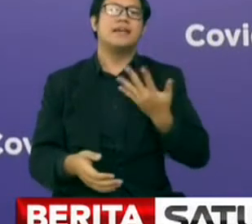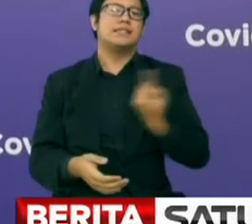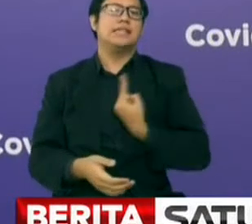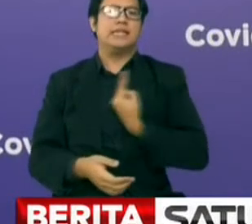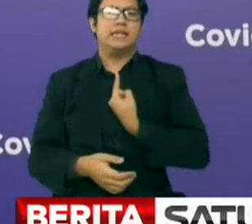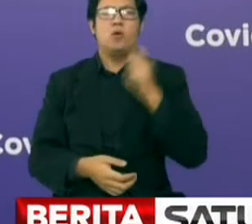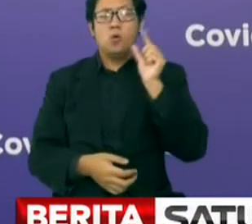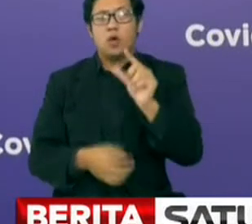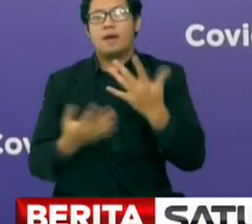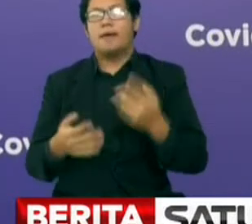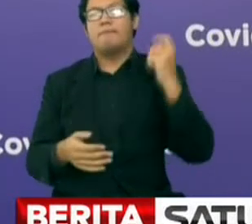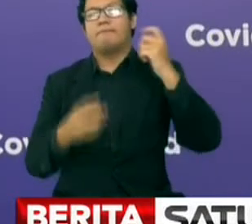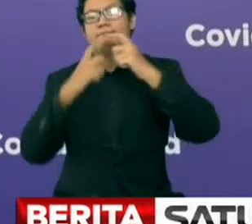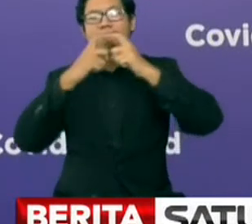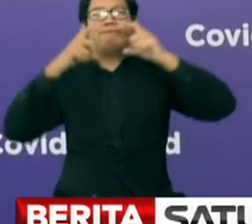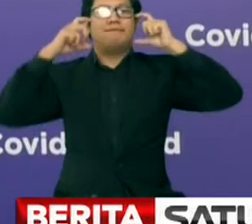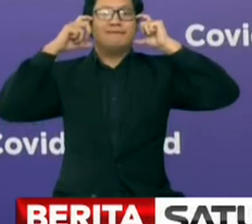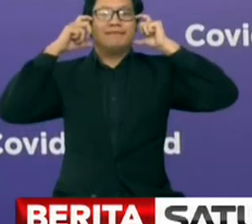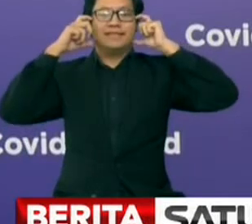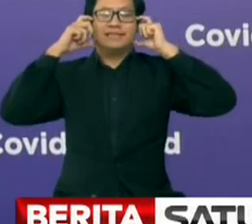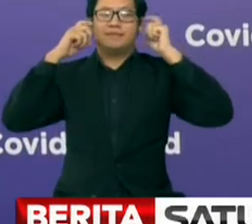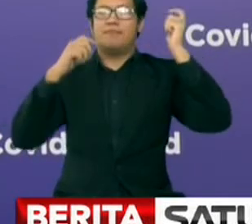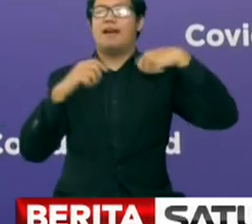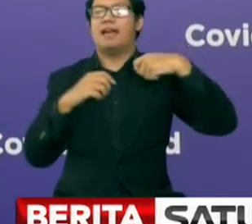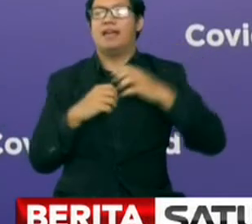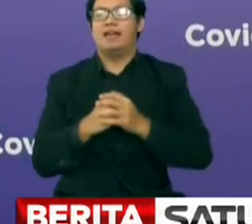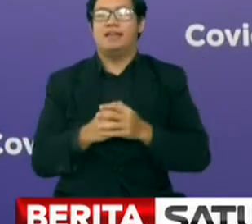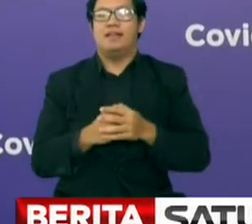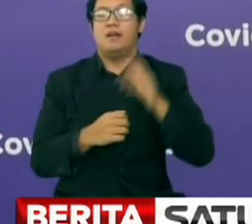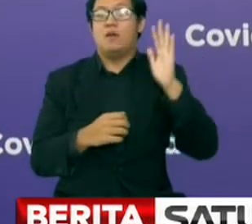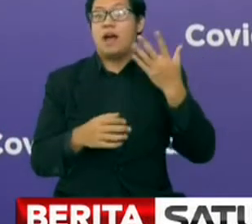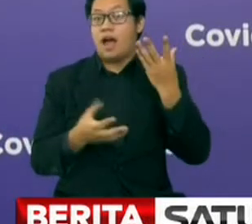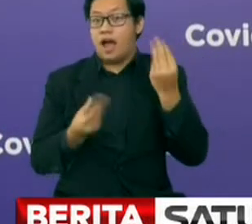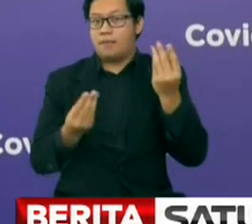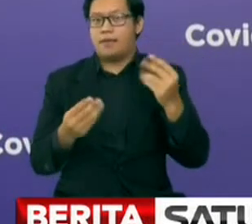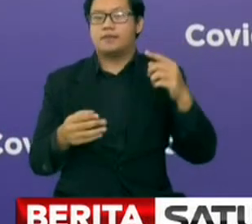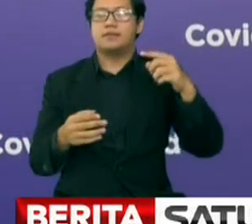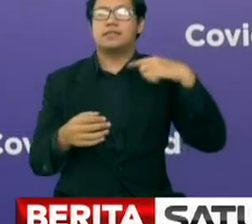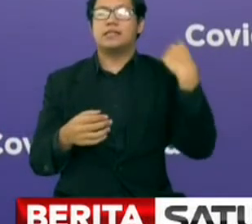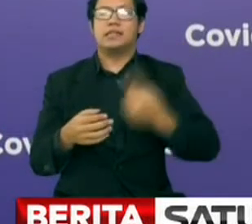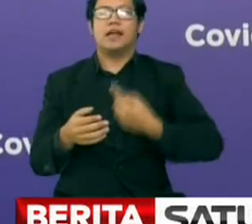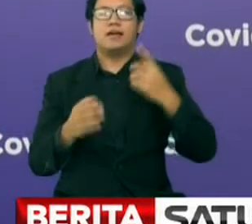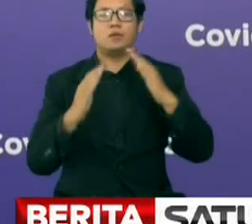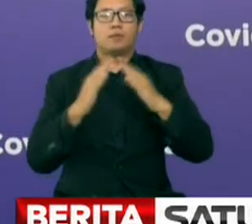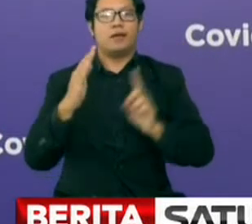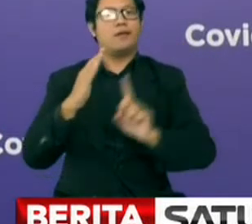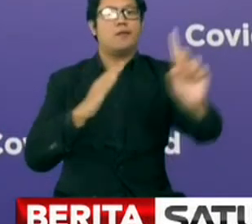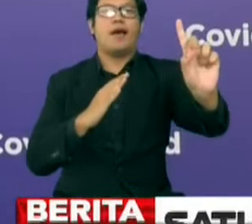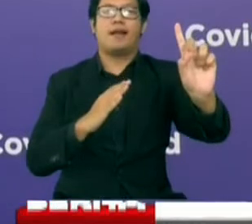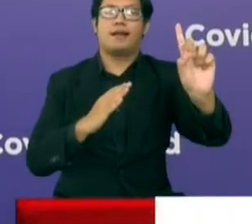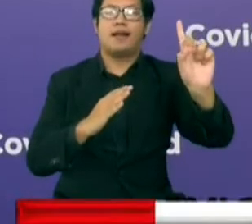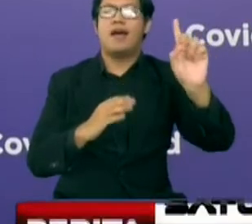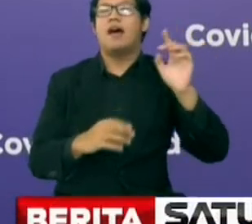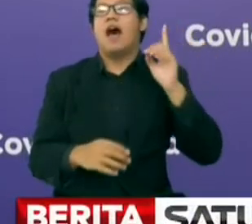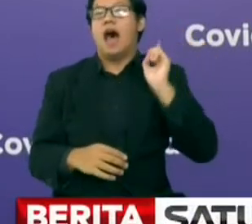untuk menggunakan masker pada saat kita keluar dari rumah kita sudah mulai membiasakan diri